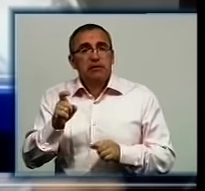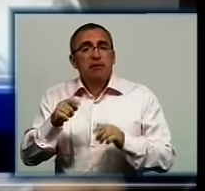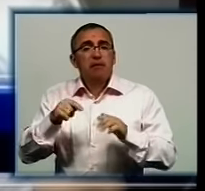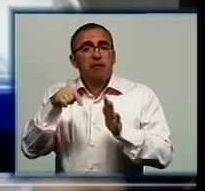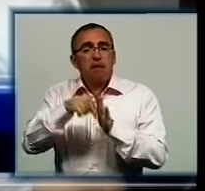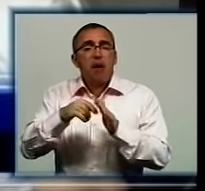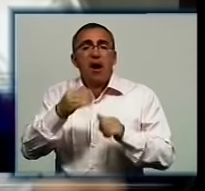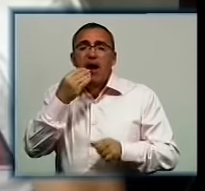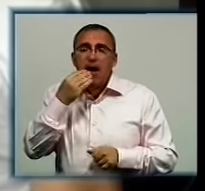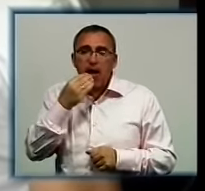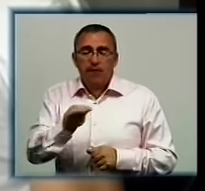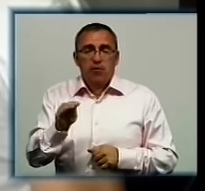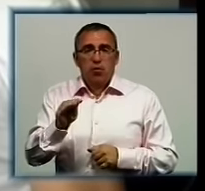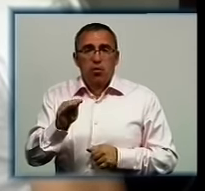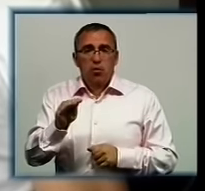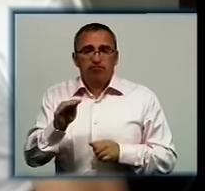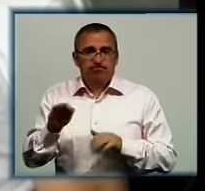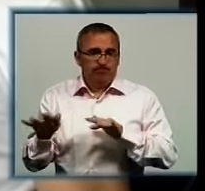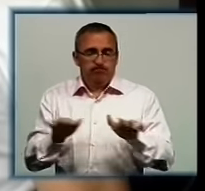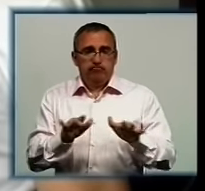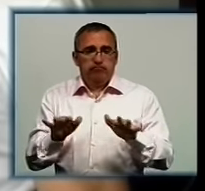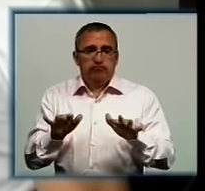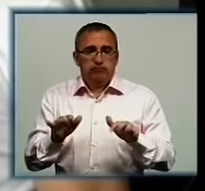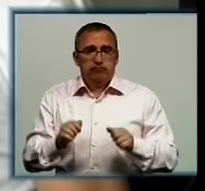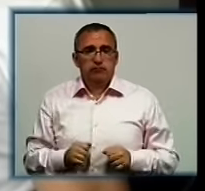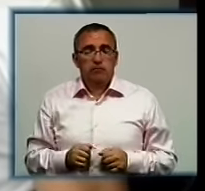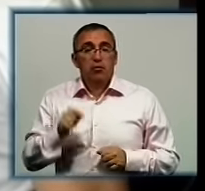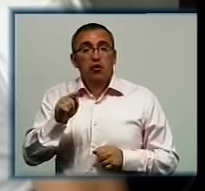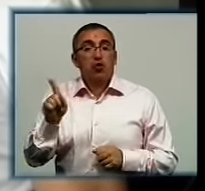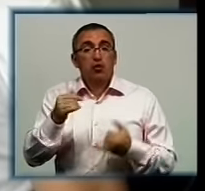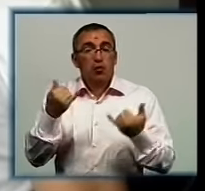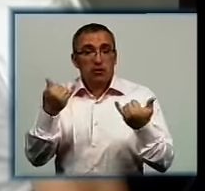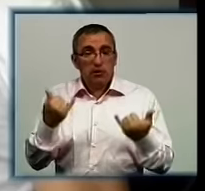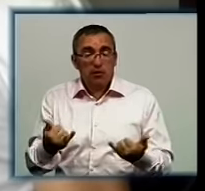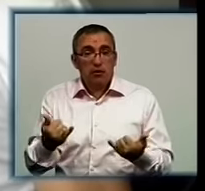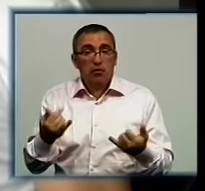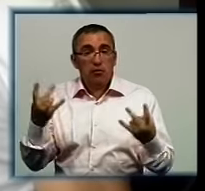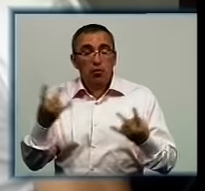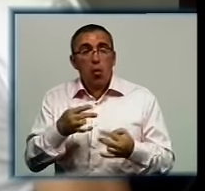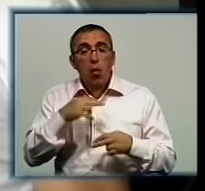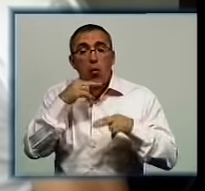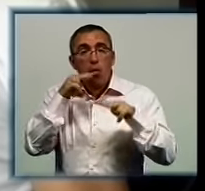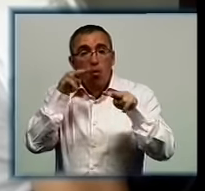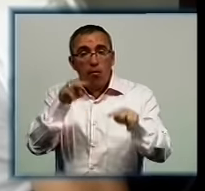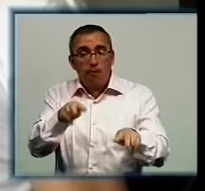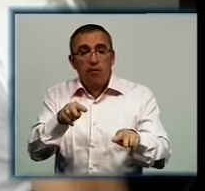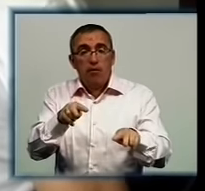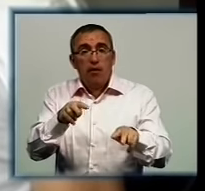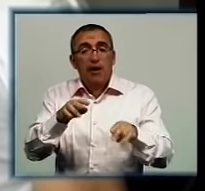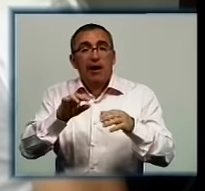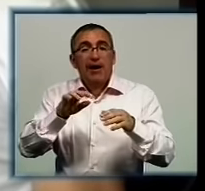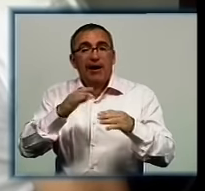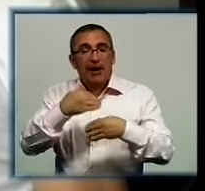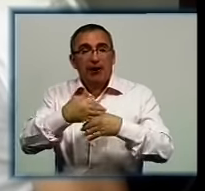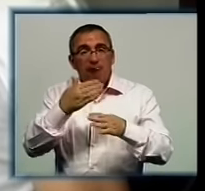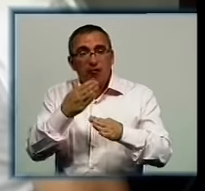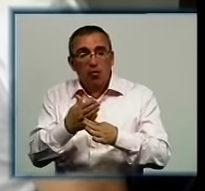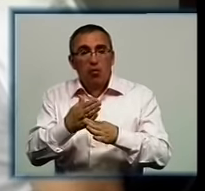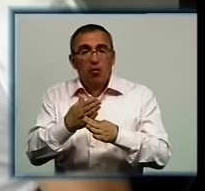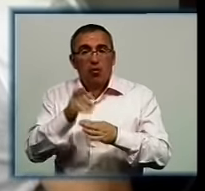більш ефективною, ефективнішою. Те, що зараз, на що треба особливо звернути увагу, це все ж таки на інструменти, на механізми